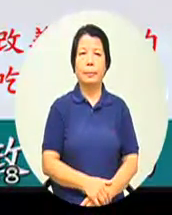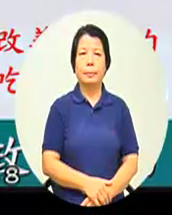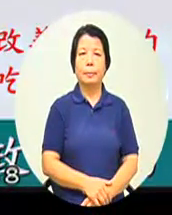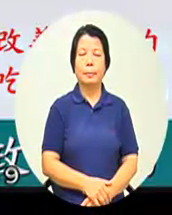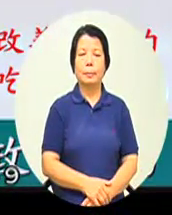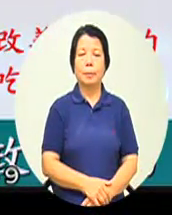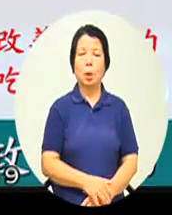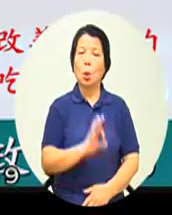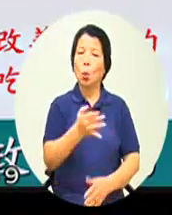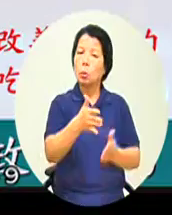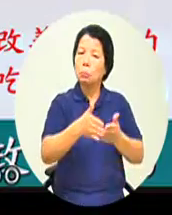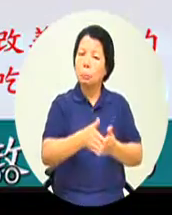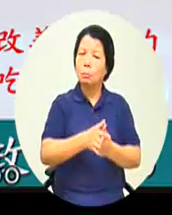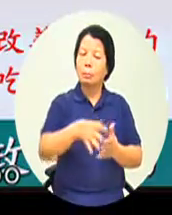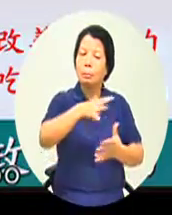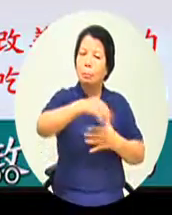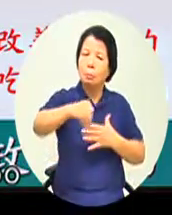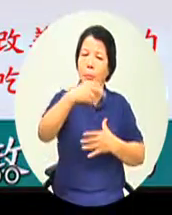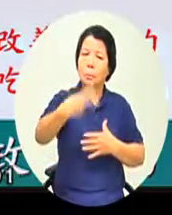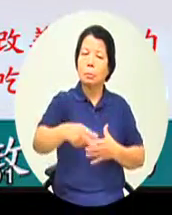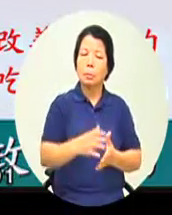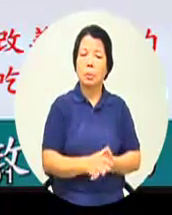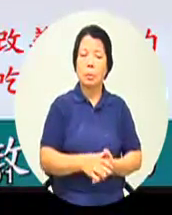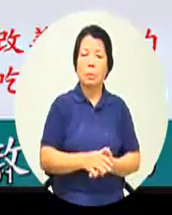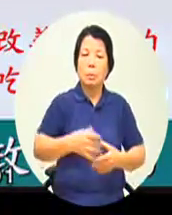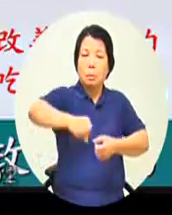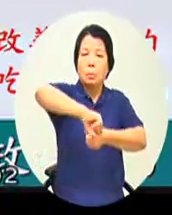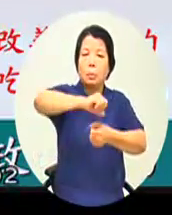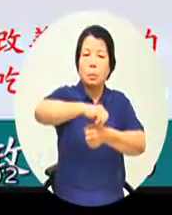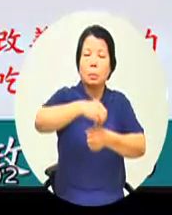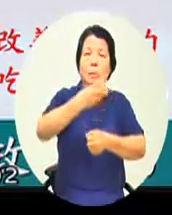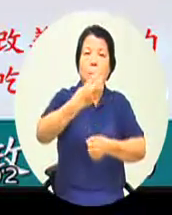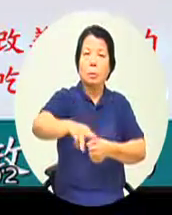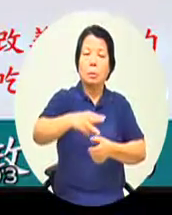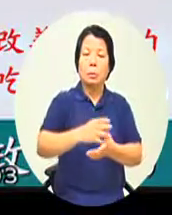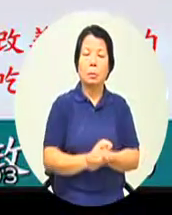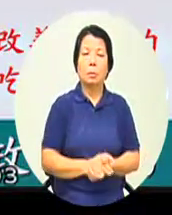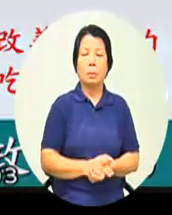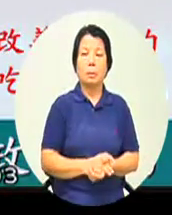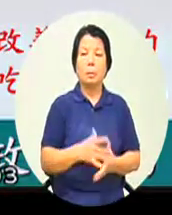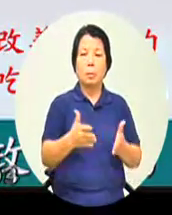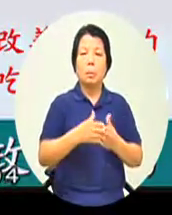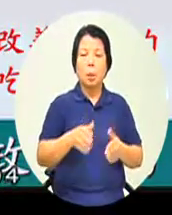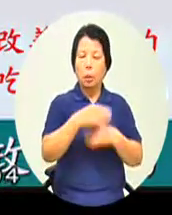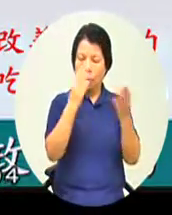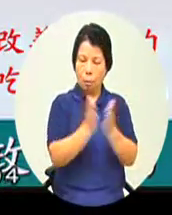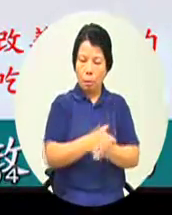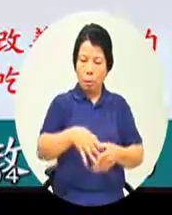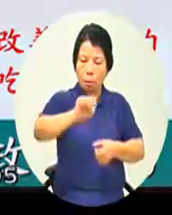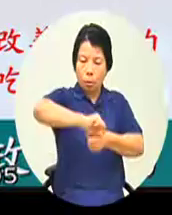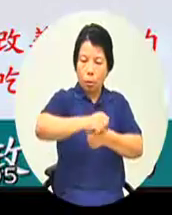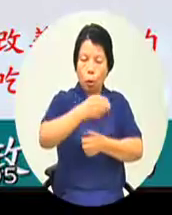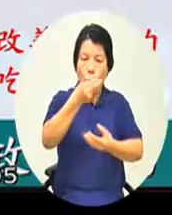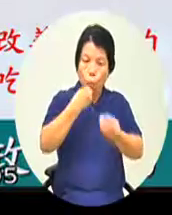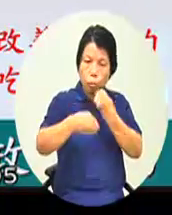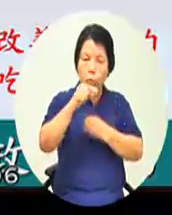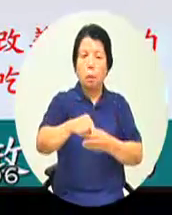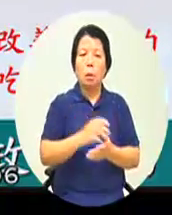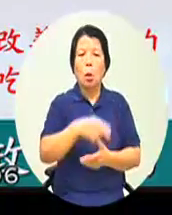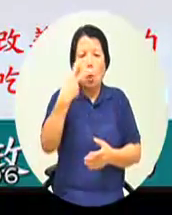谁人要给人抽这呢？涨价，你怎么要不然涨了3元，全部就是涨啦、啊？为什么还